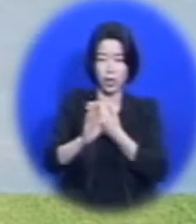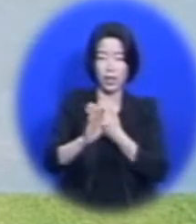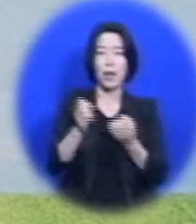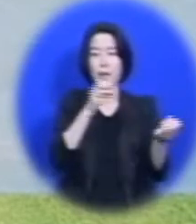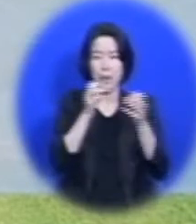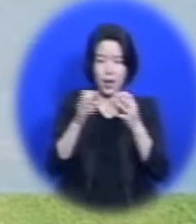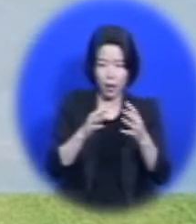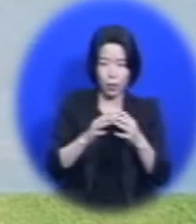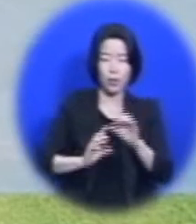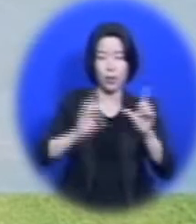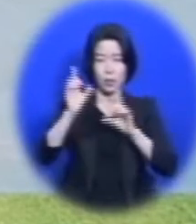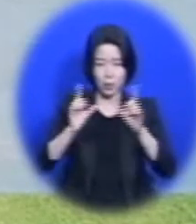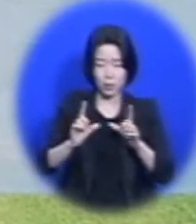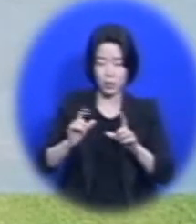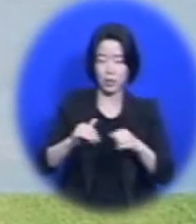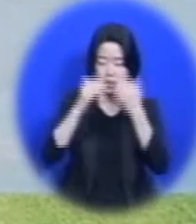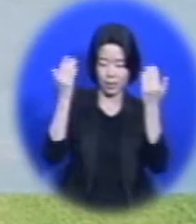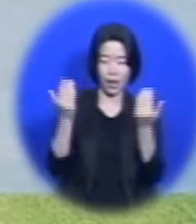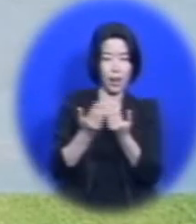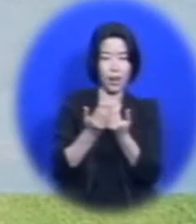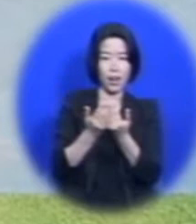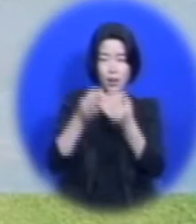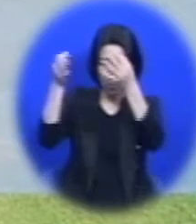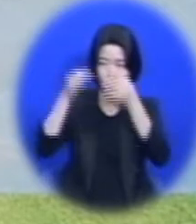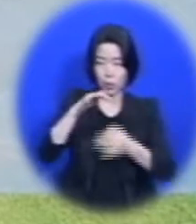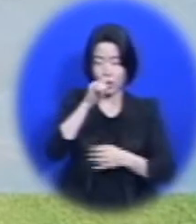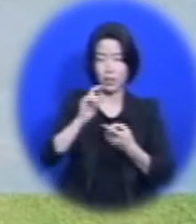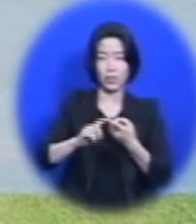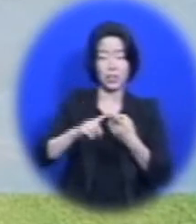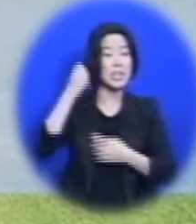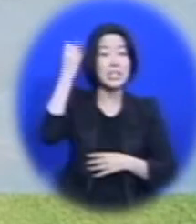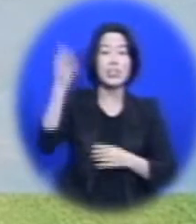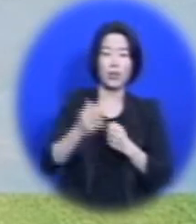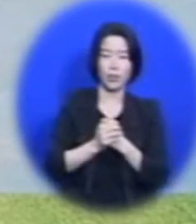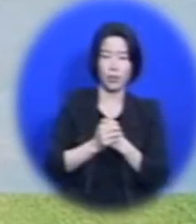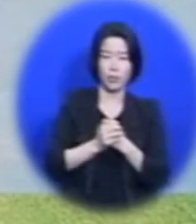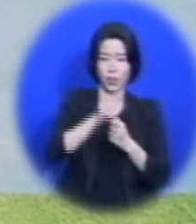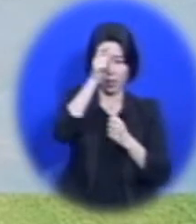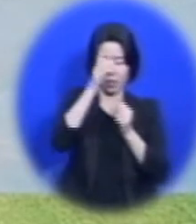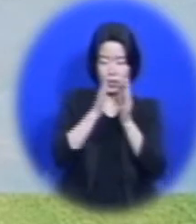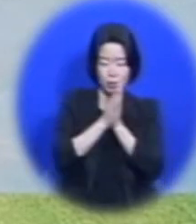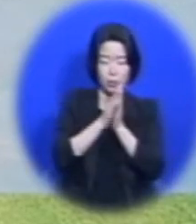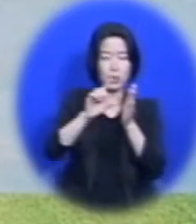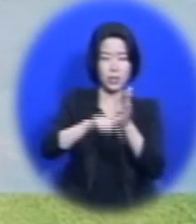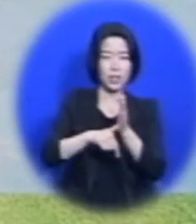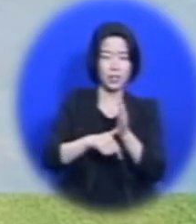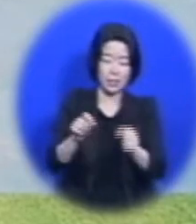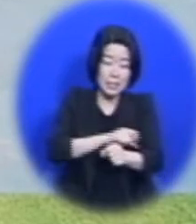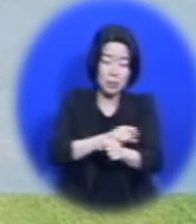다 하나님이 보고 계시다는 것을 잊어버릴 때가 있어요. 기도할 때는 뭔가 특별한 시간인 줄 압니다.